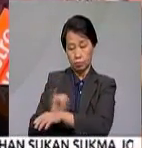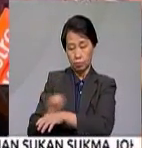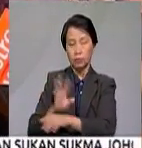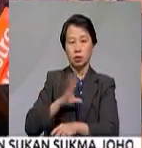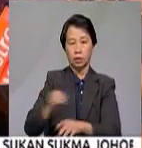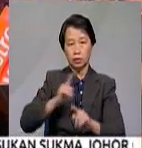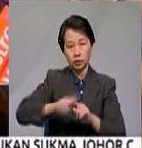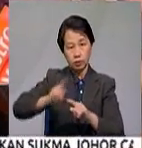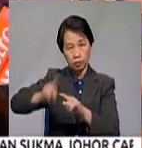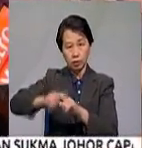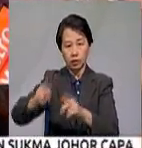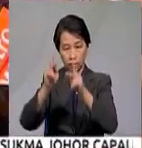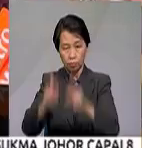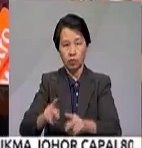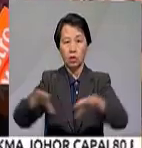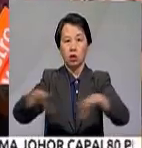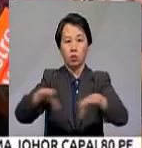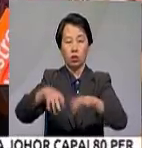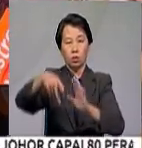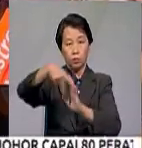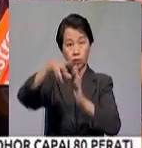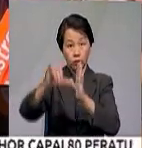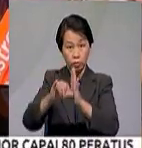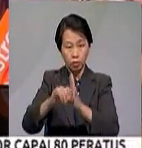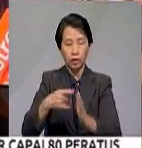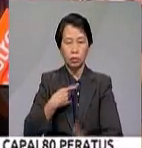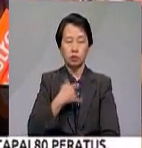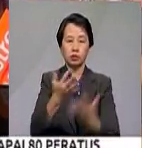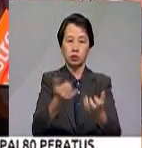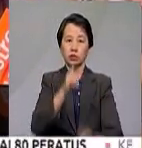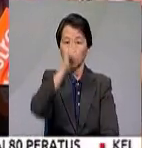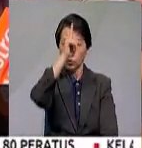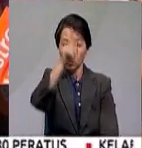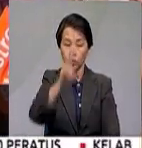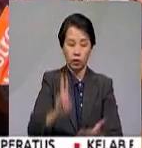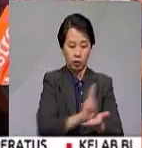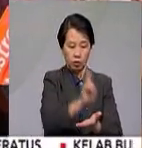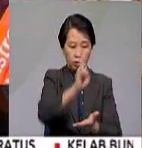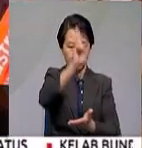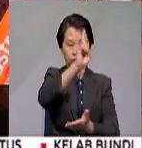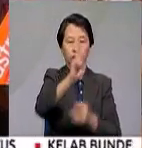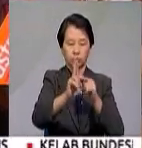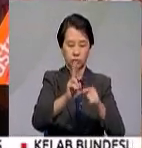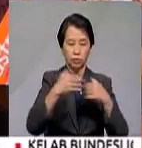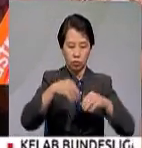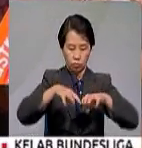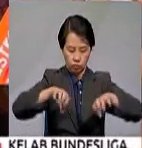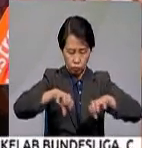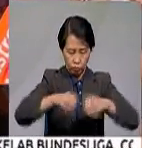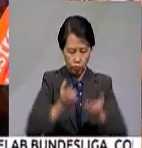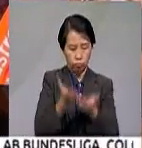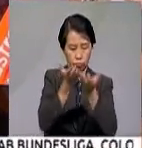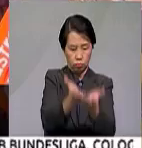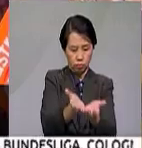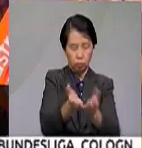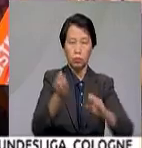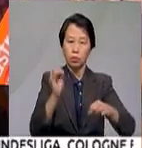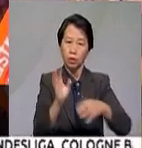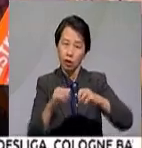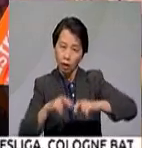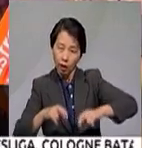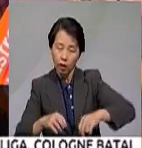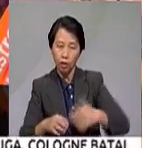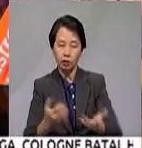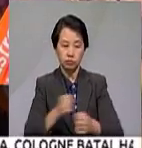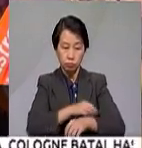pelbagai pihak pembuat polisi. Kita ingin memastikan bahawa universiti kita menghasilkan kajian-kajian yang akan memberikan impak